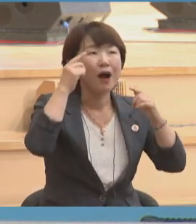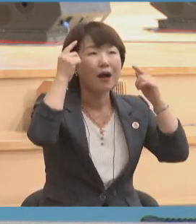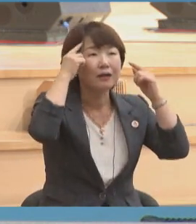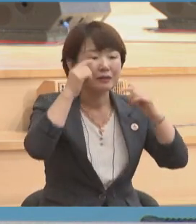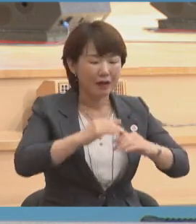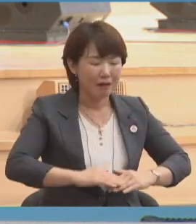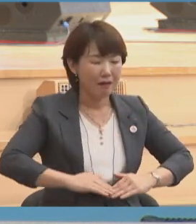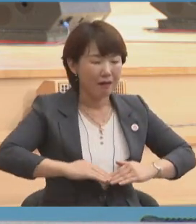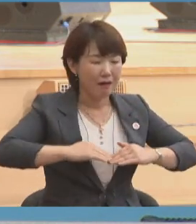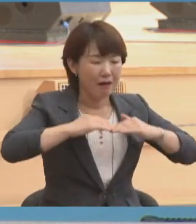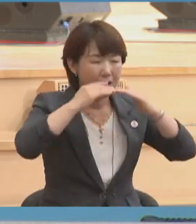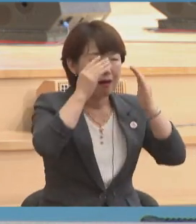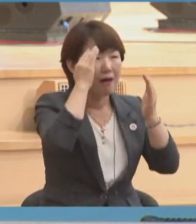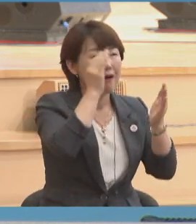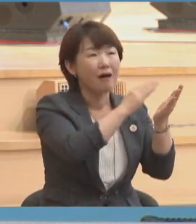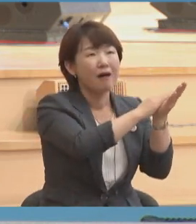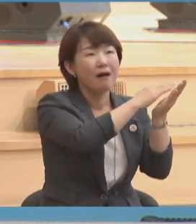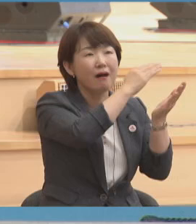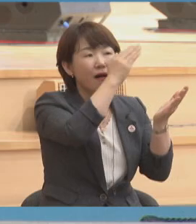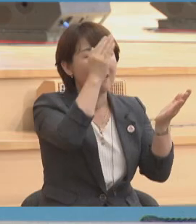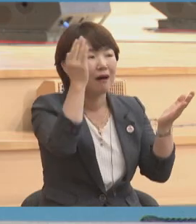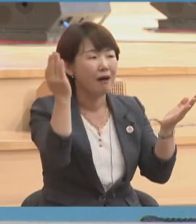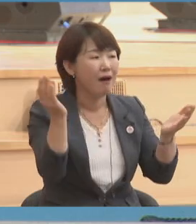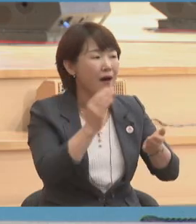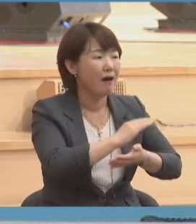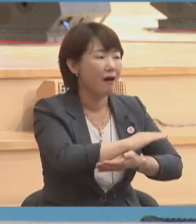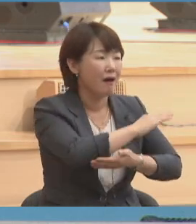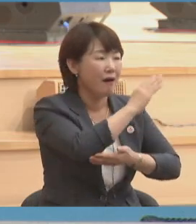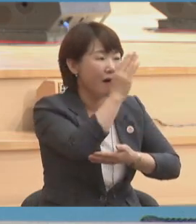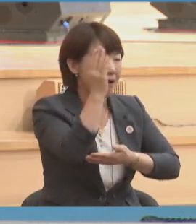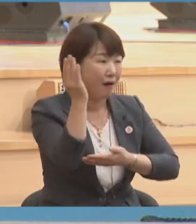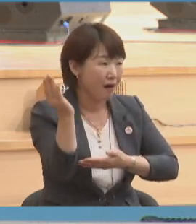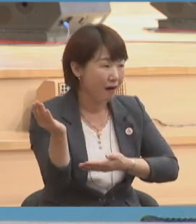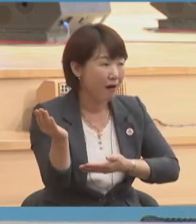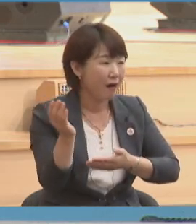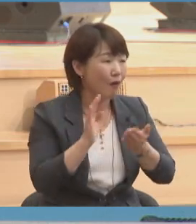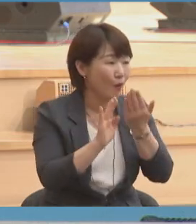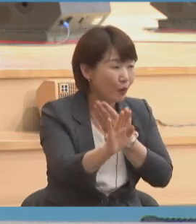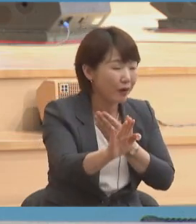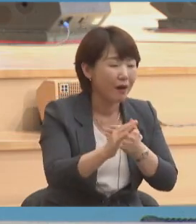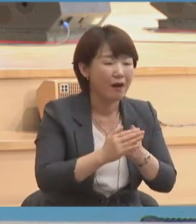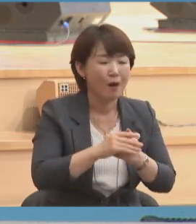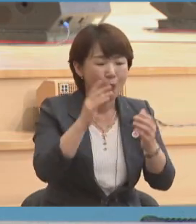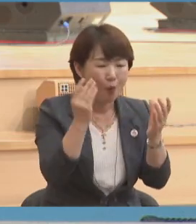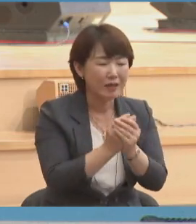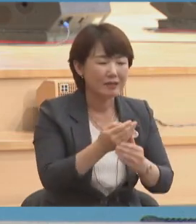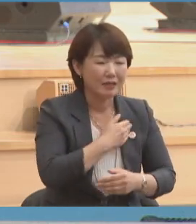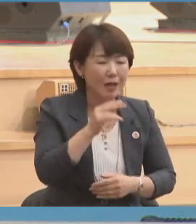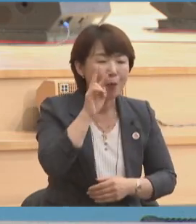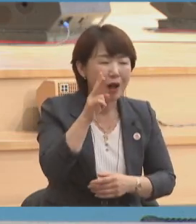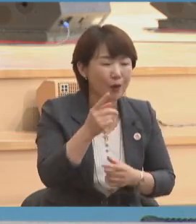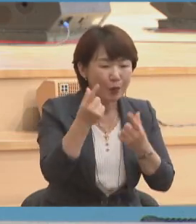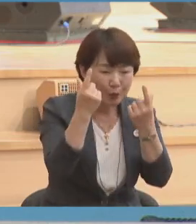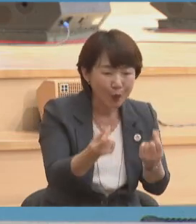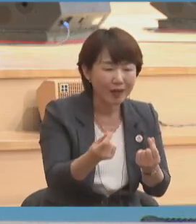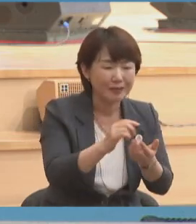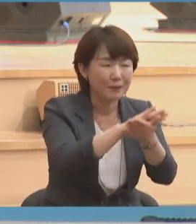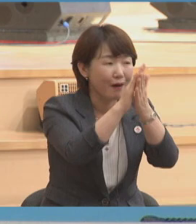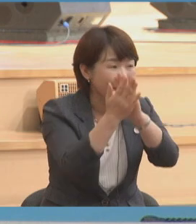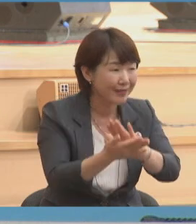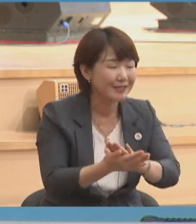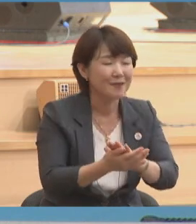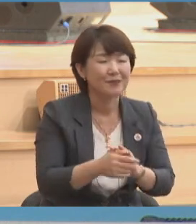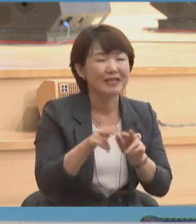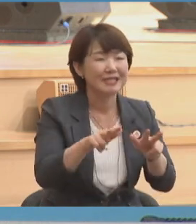쫙 차올랐던 거. 그 이후에 어떻게 됐어요? 완전히 사도바울처럼 변화되어져서